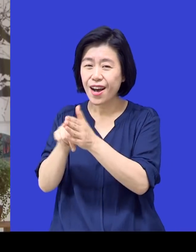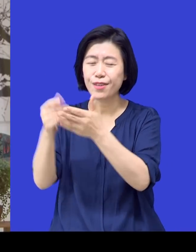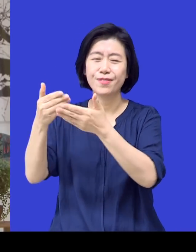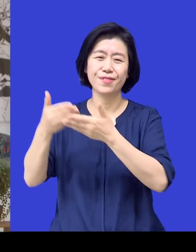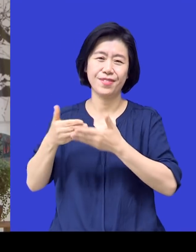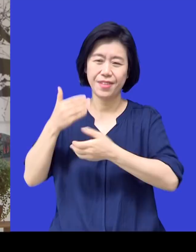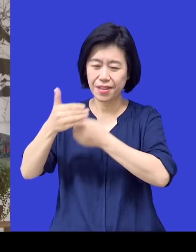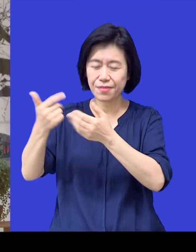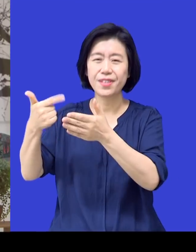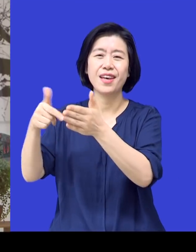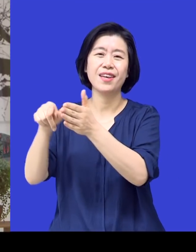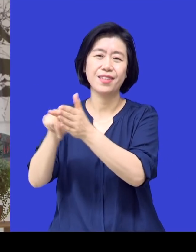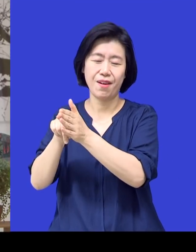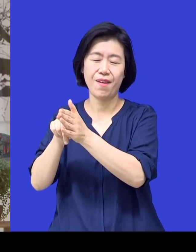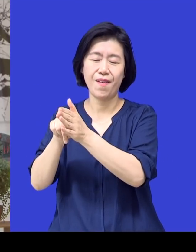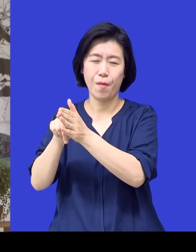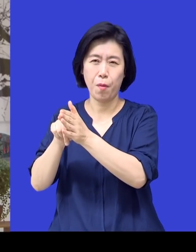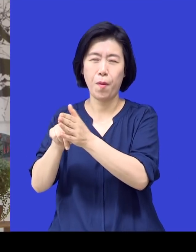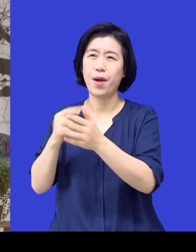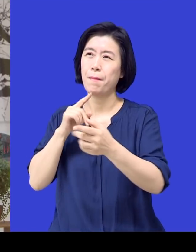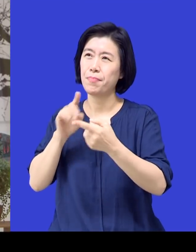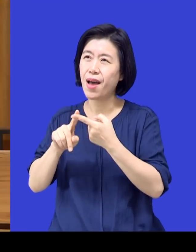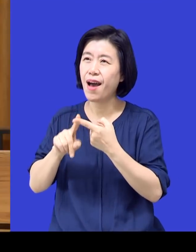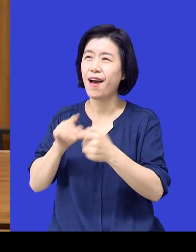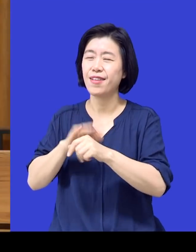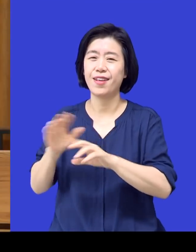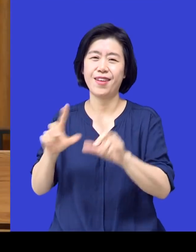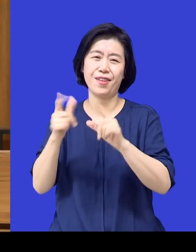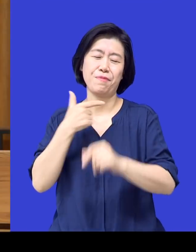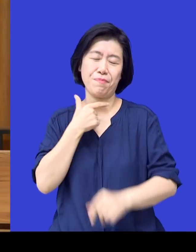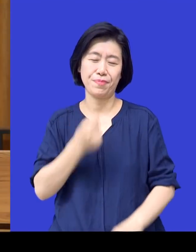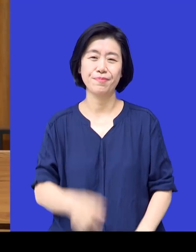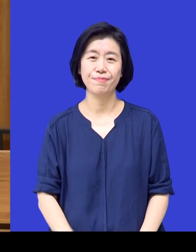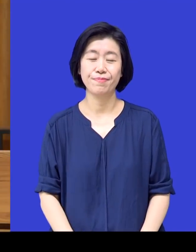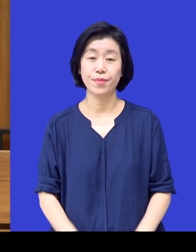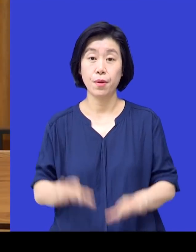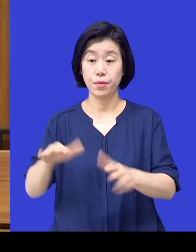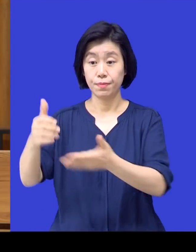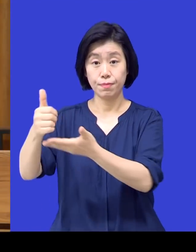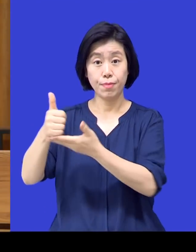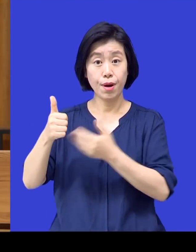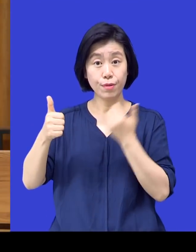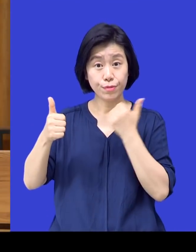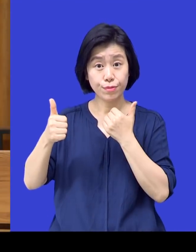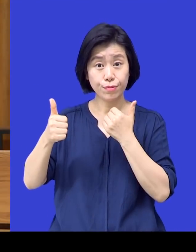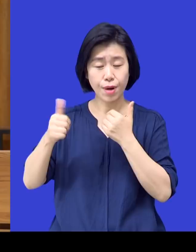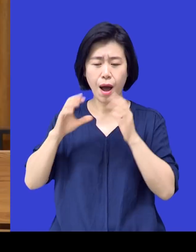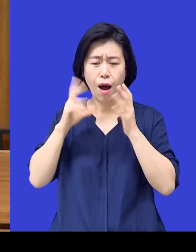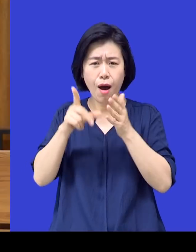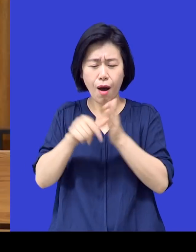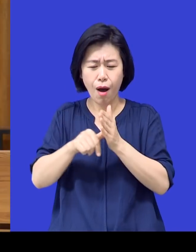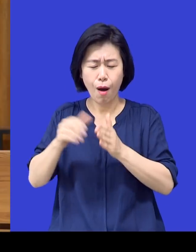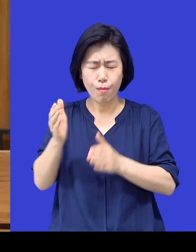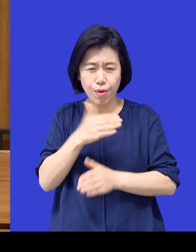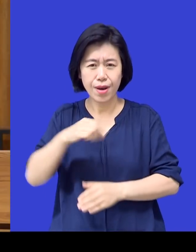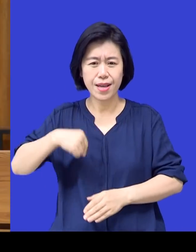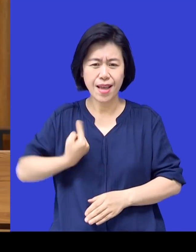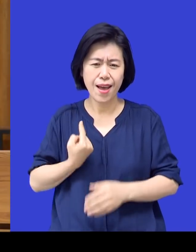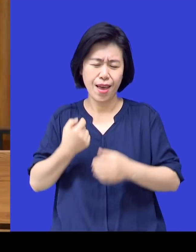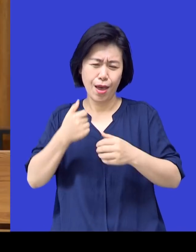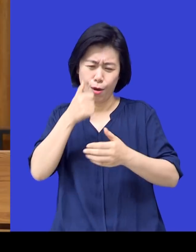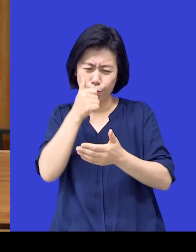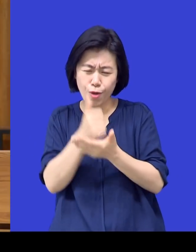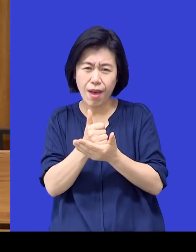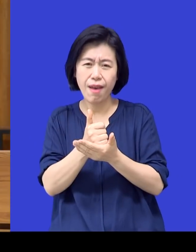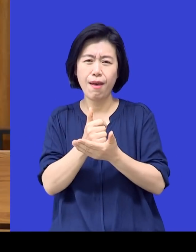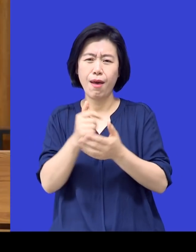위해서 맞는 사람으로 살아가고 싶습니다. 예. 오늘 나오실 분은요, 어린 시절에 자신의 죄와 싸워가면서 그 구원의 확신 때문에